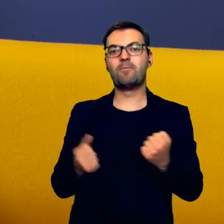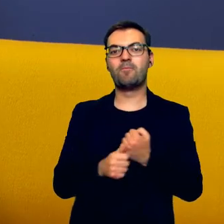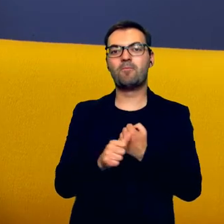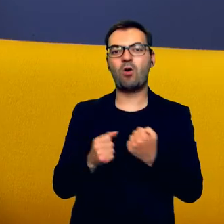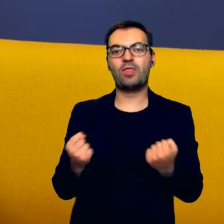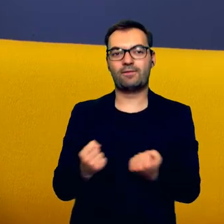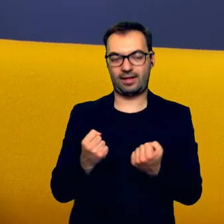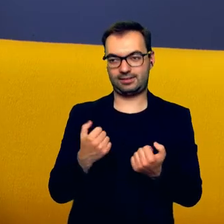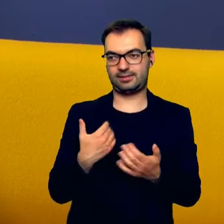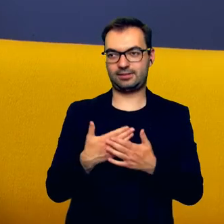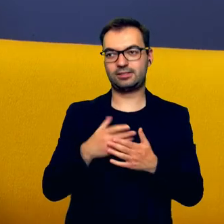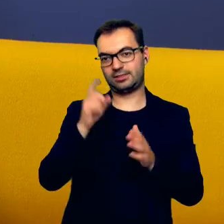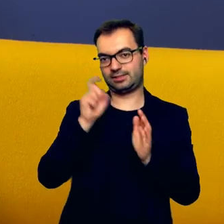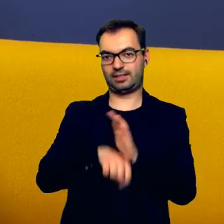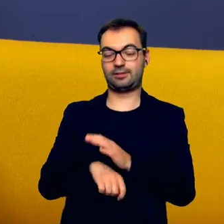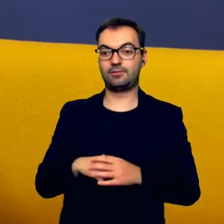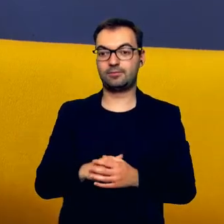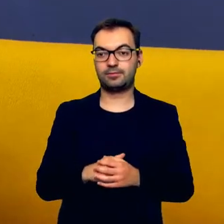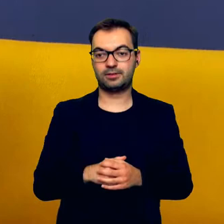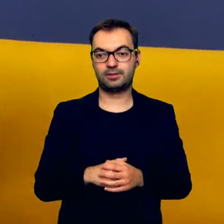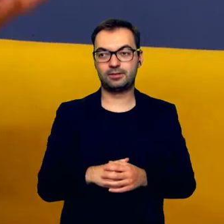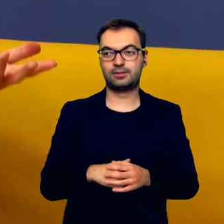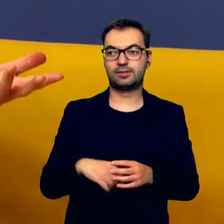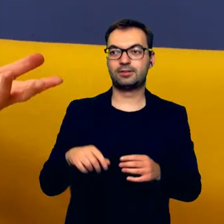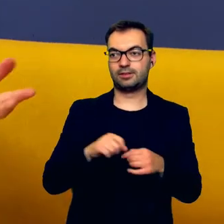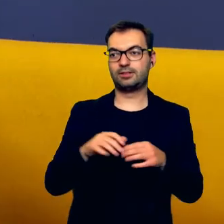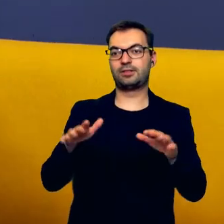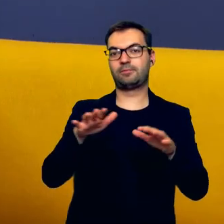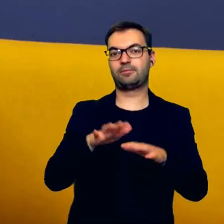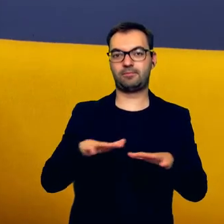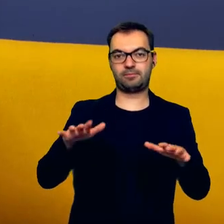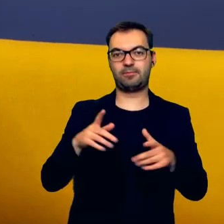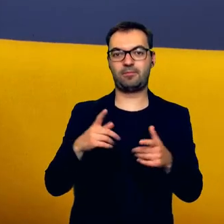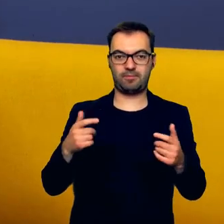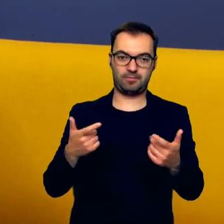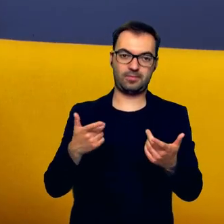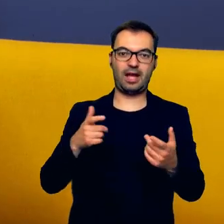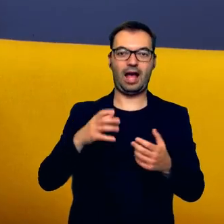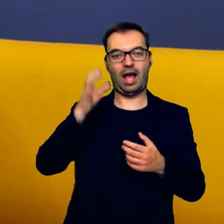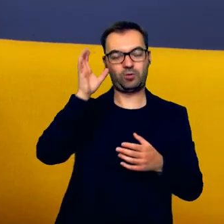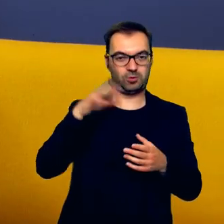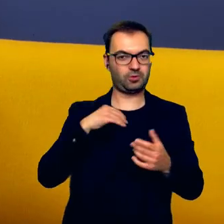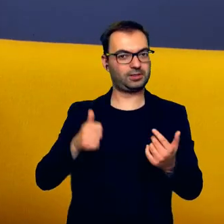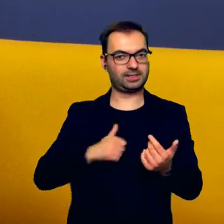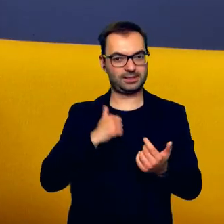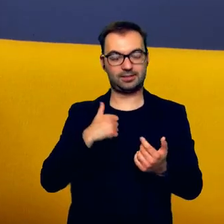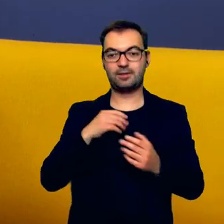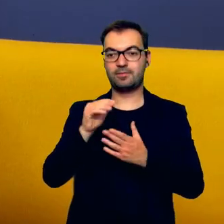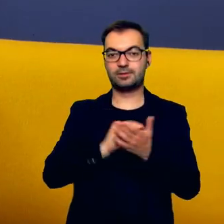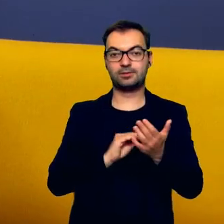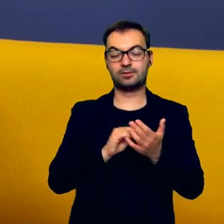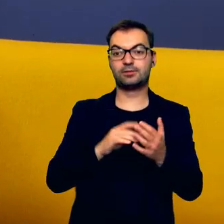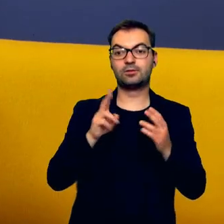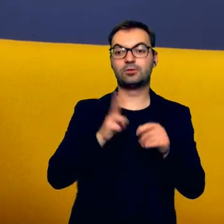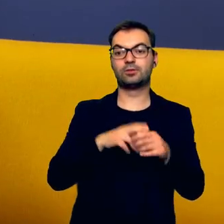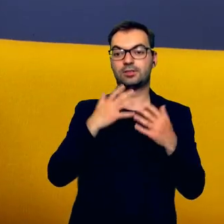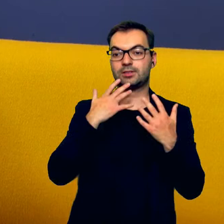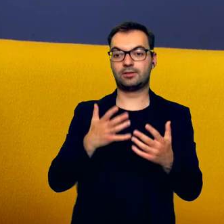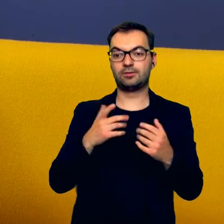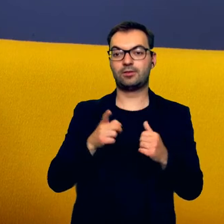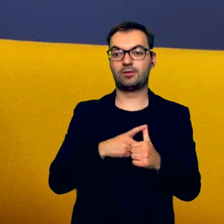motywacji, która prowadzi do zdrady. I tutaj jest oczywiście pole do popisu dla autora, dla pisarza, który